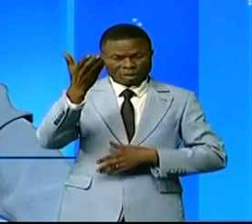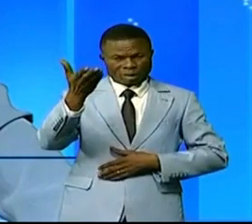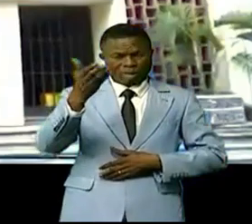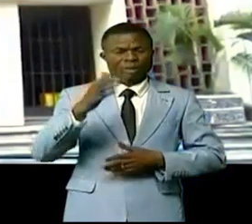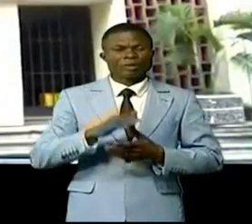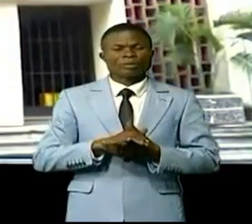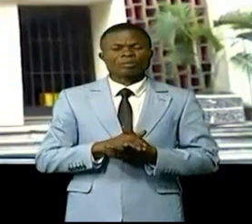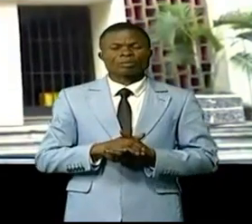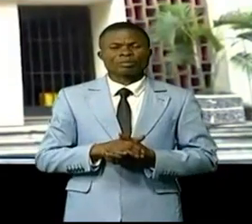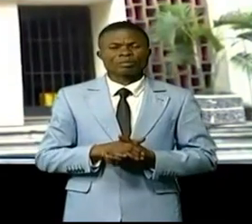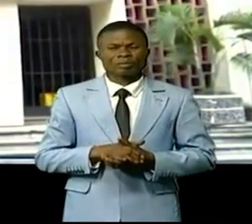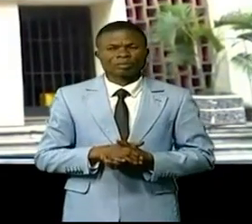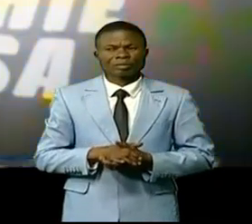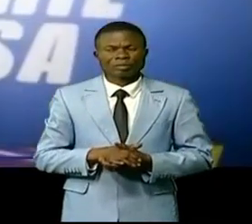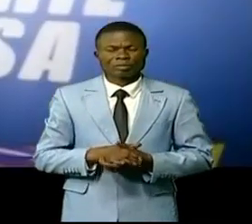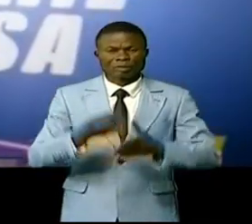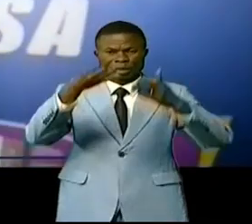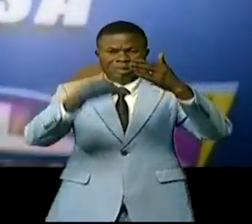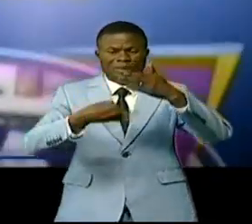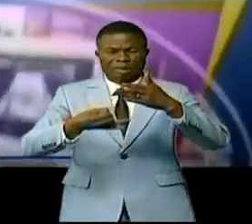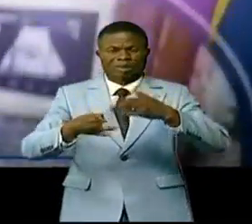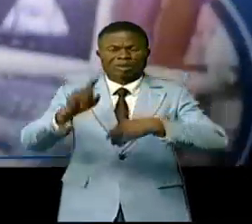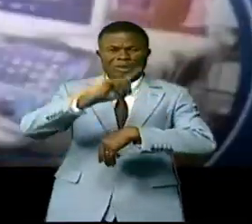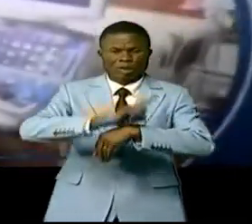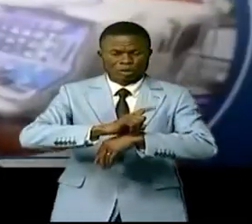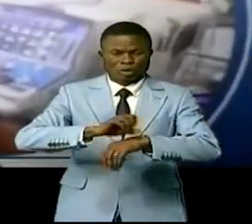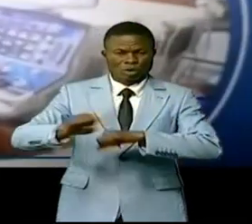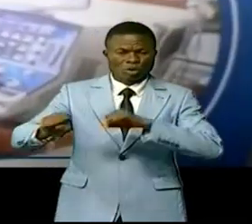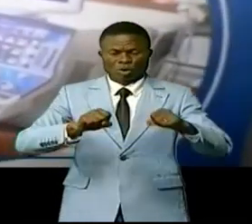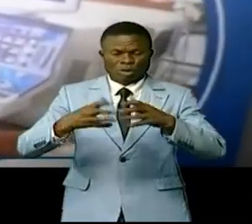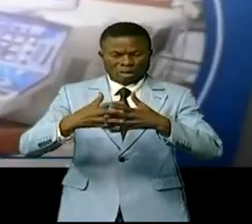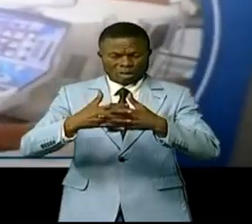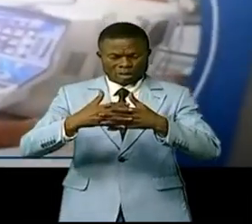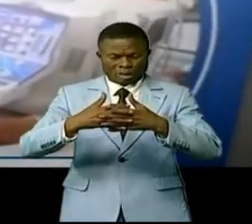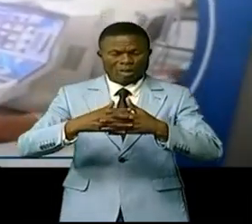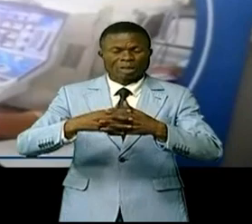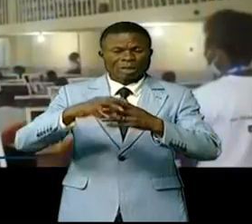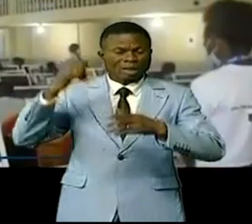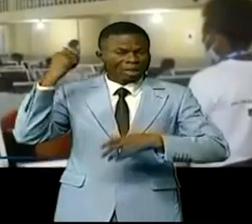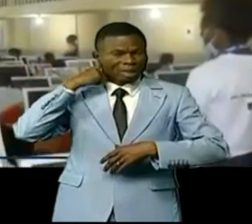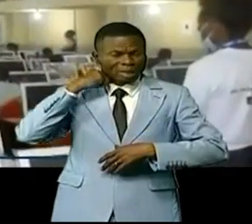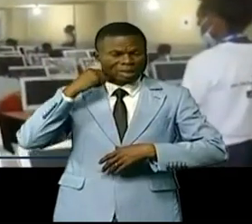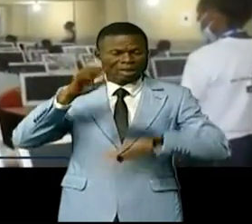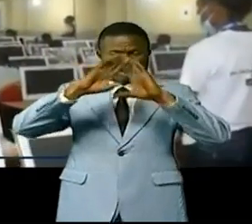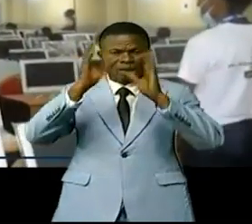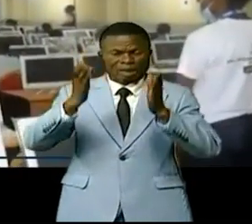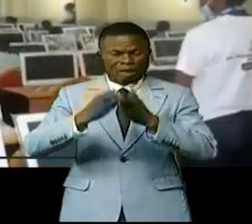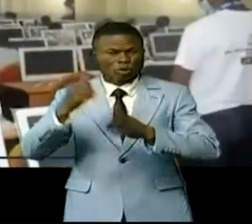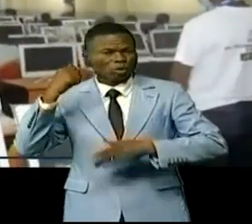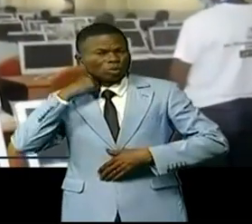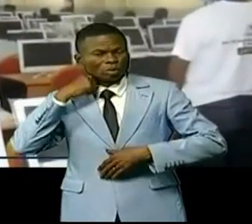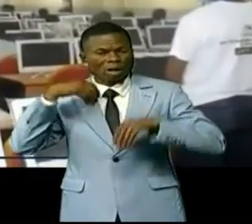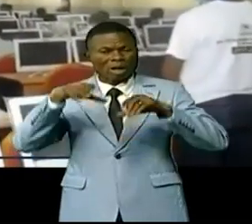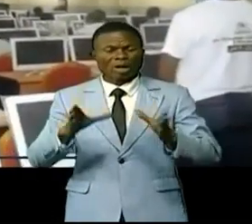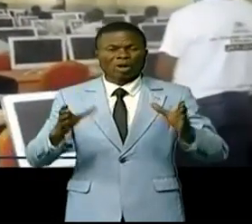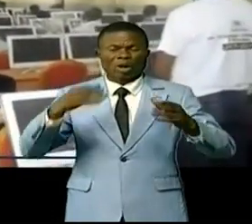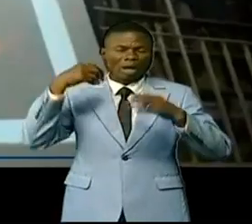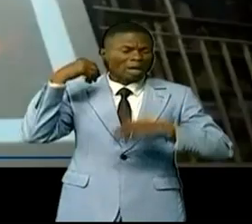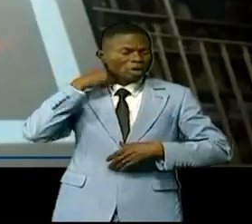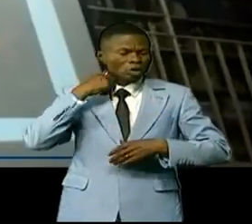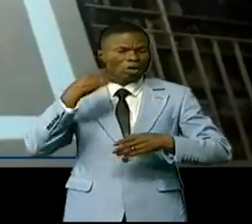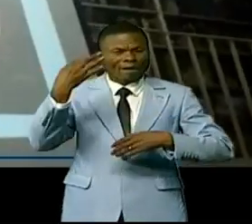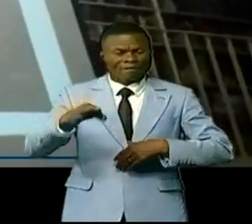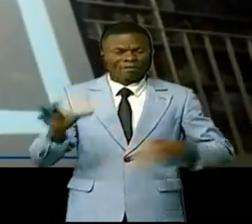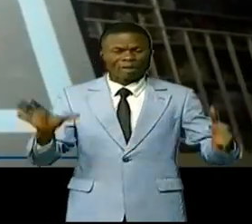Mananga. Septième journée d'échographie de Kinshasa ont mis ensemble les médecins congolais et français afin de partager les connaissances